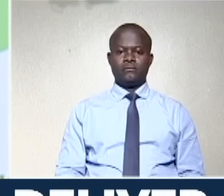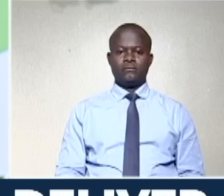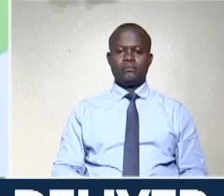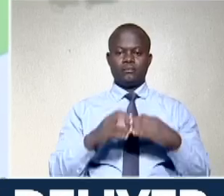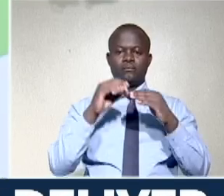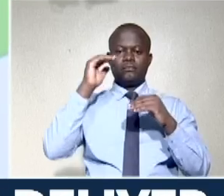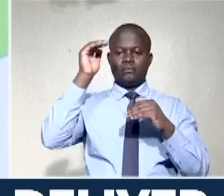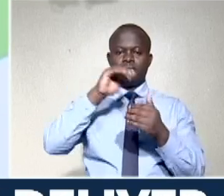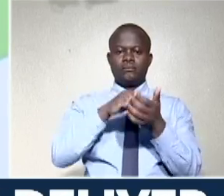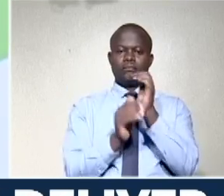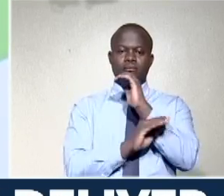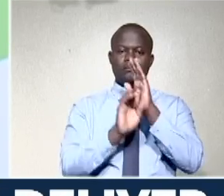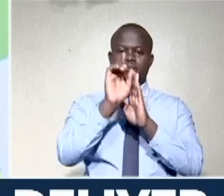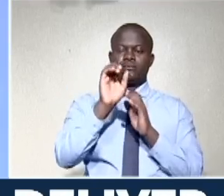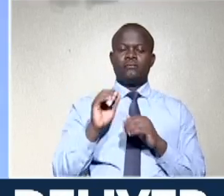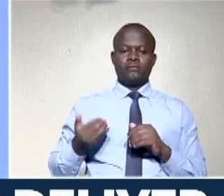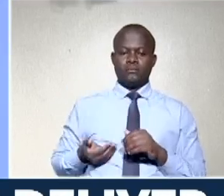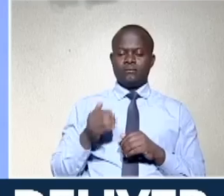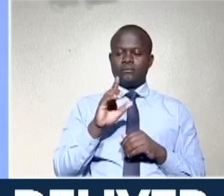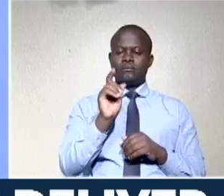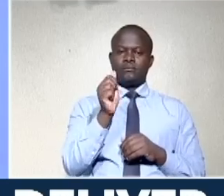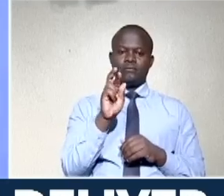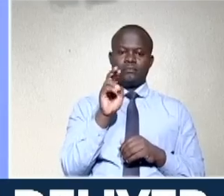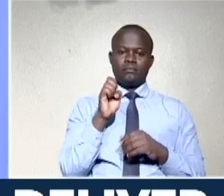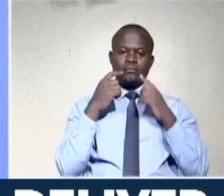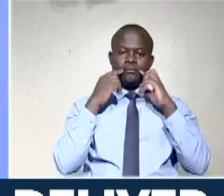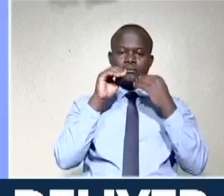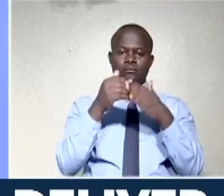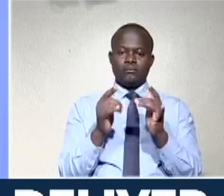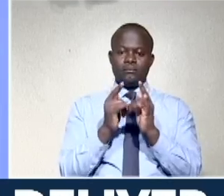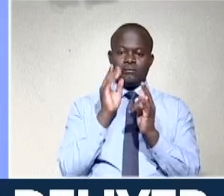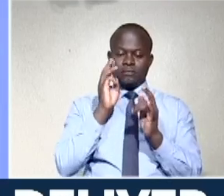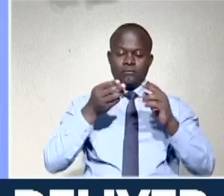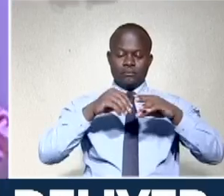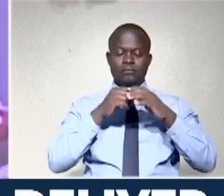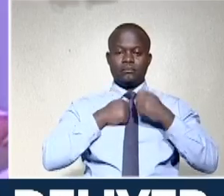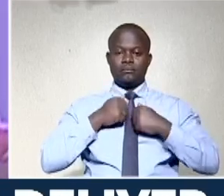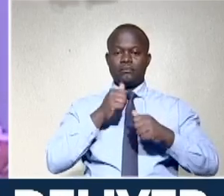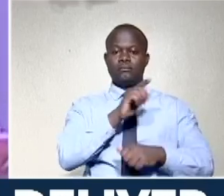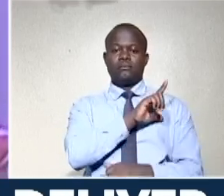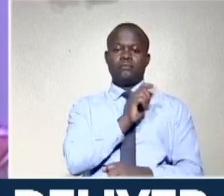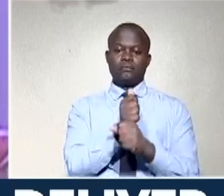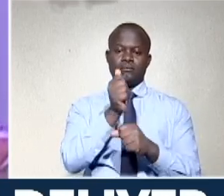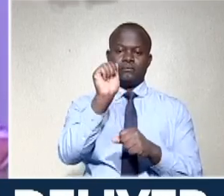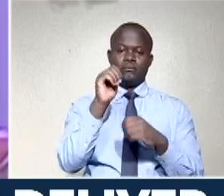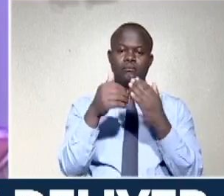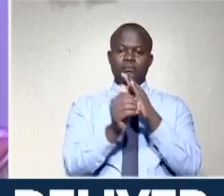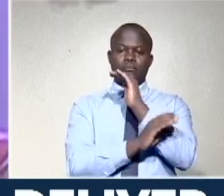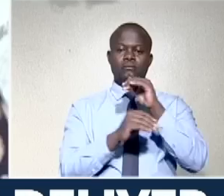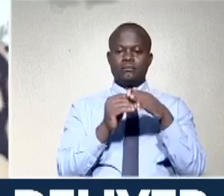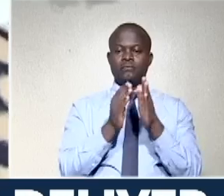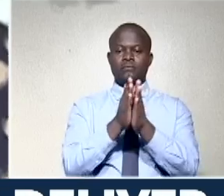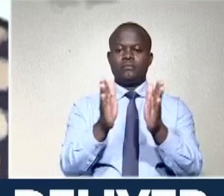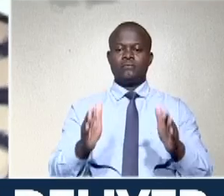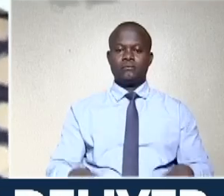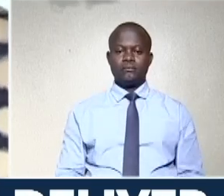Umuyobozi mukuru w'ikigo cy'igihugu cy'iterambere Madamu Kelia Akamanzi avuga ko iyi nama igiye kubera mu Rwanda ari andi mahirwe kubikorera ndetse n'igihugu muri rusange.